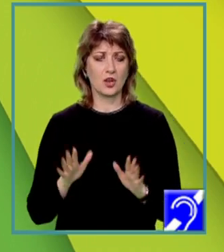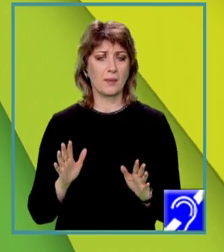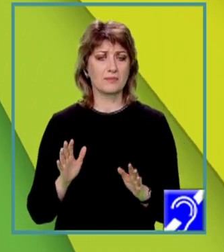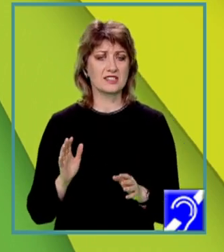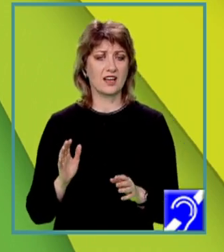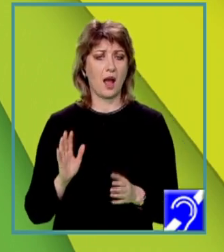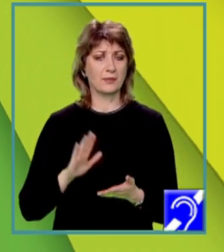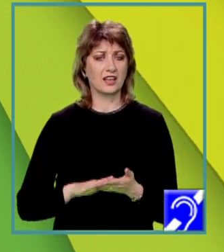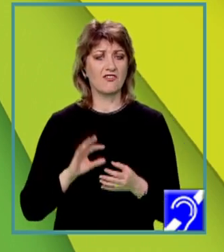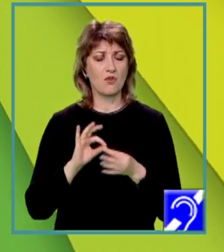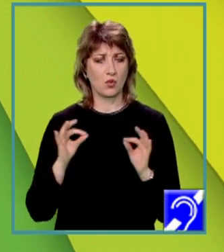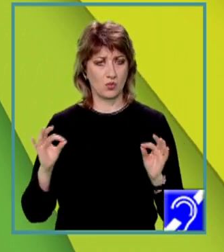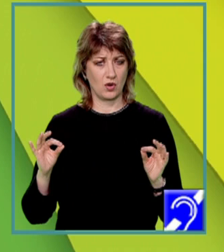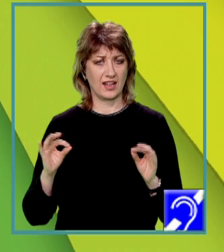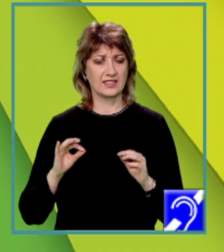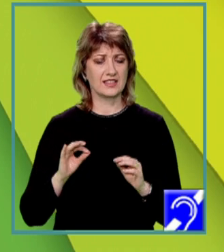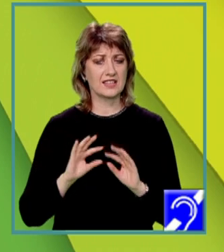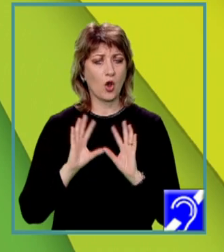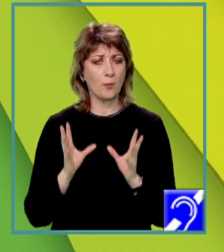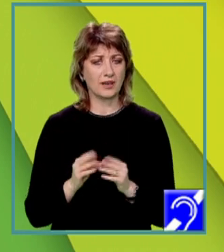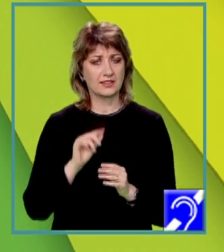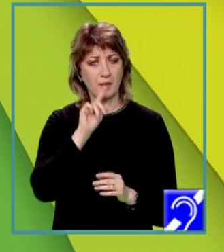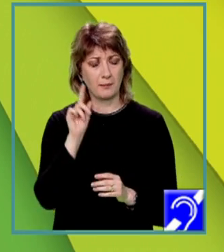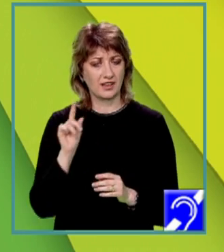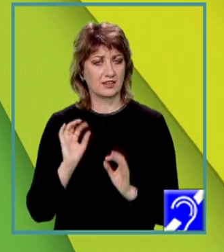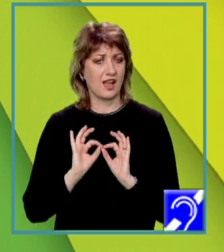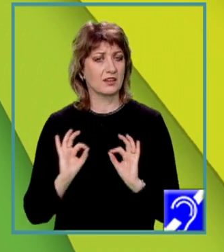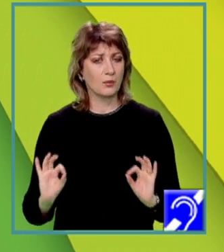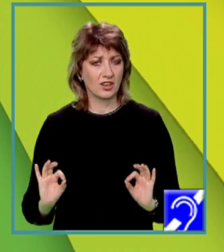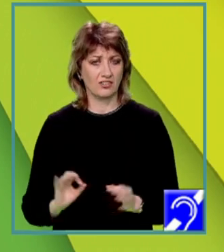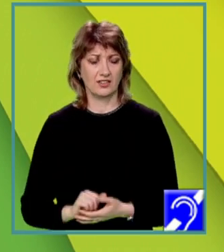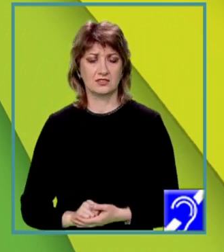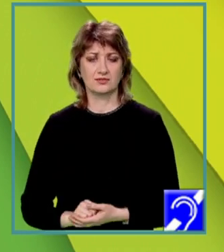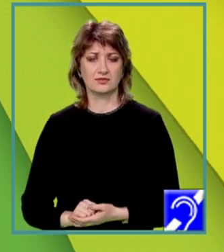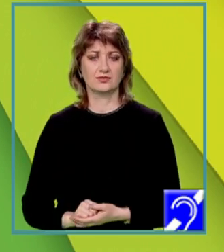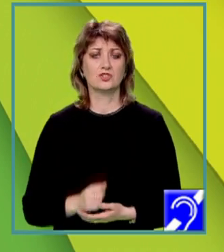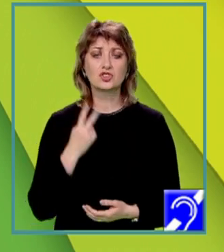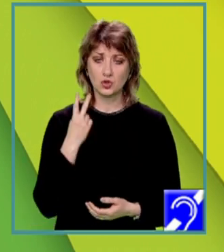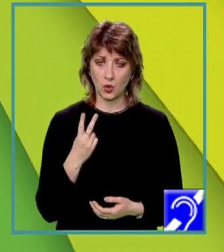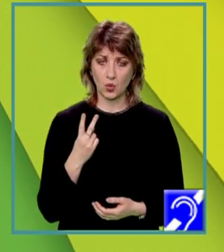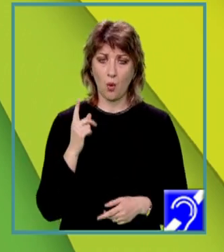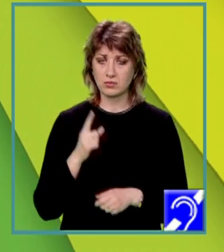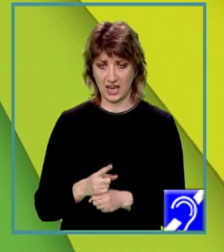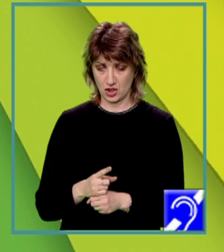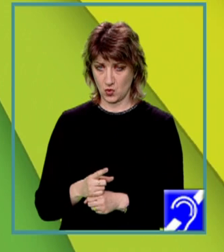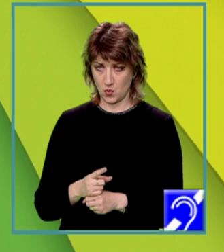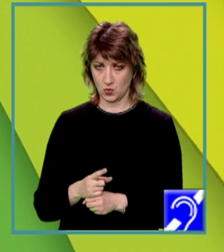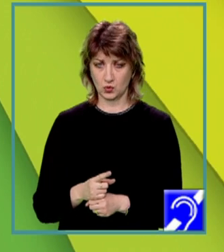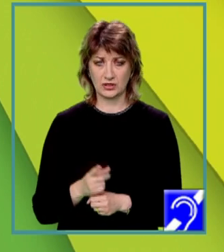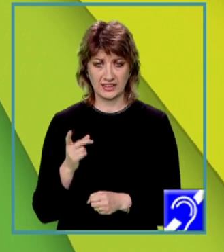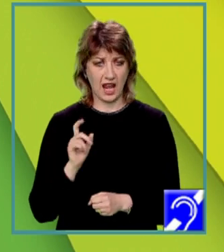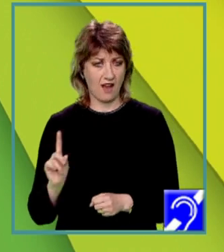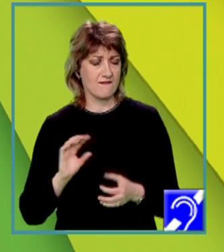să fabricăm formula adică să completăm la pătrat perfect doiul obligatoriu de la